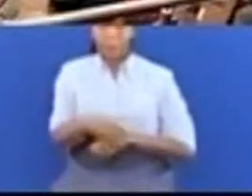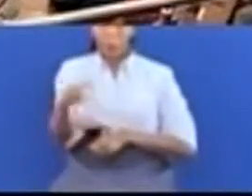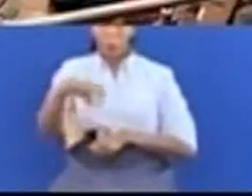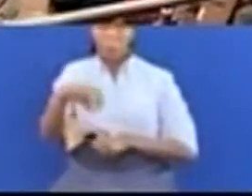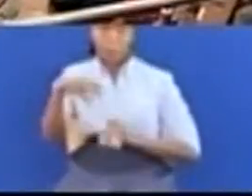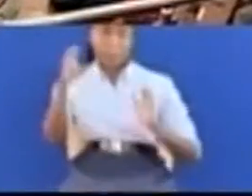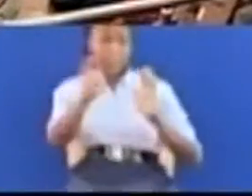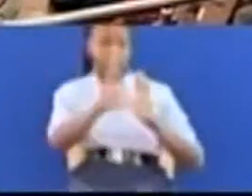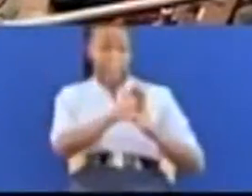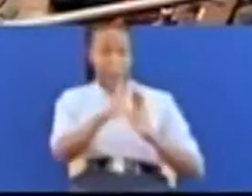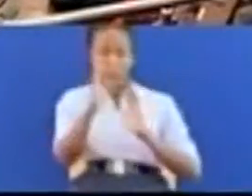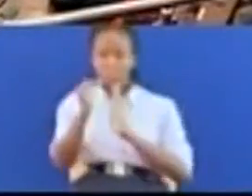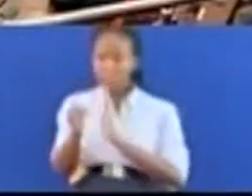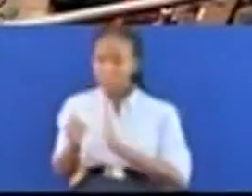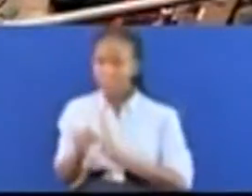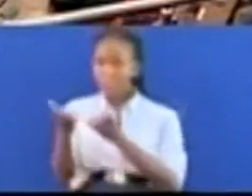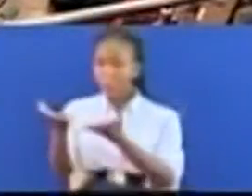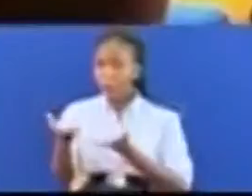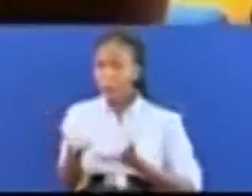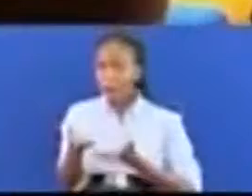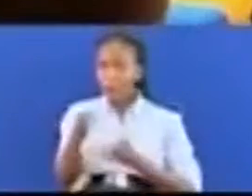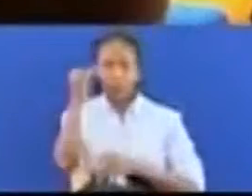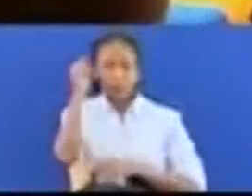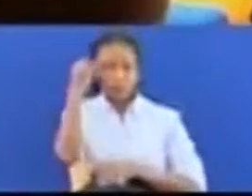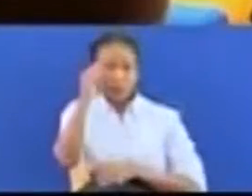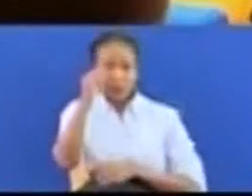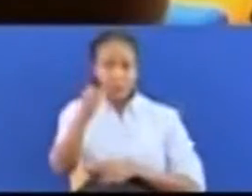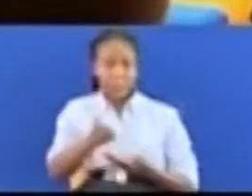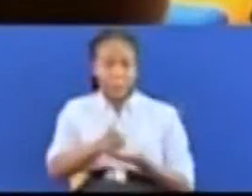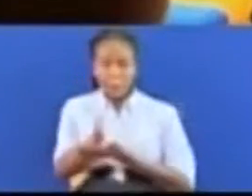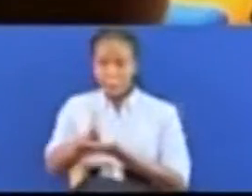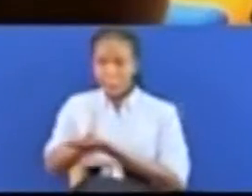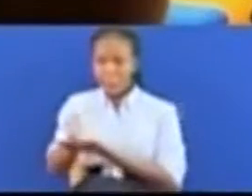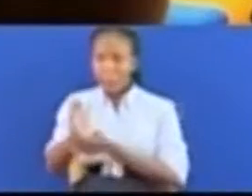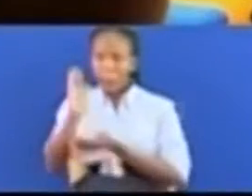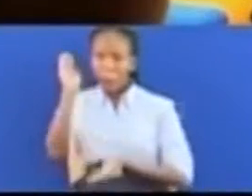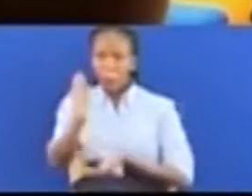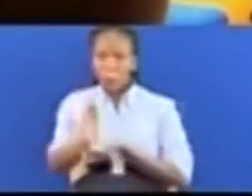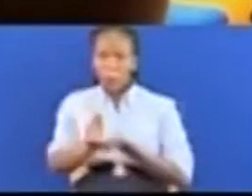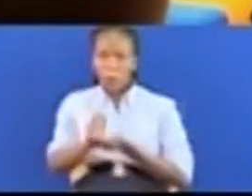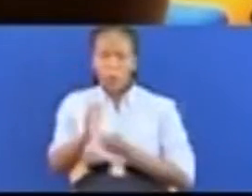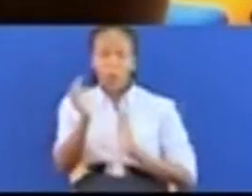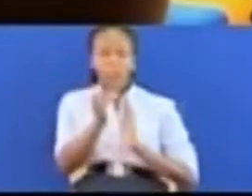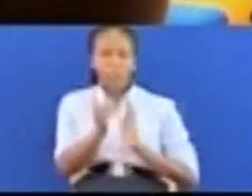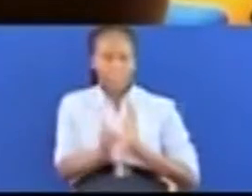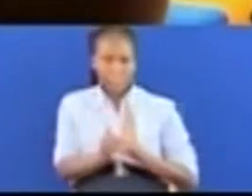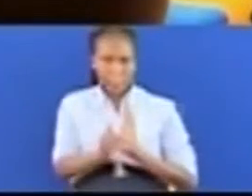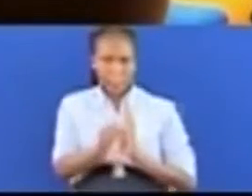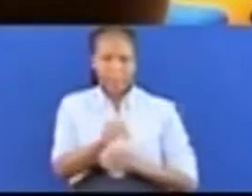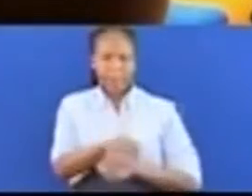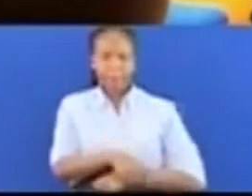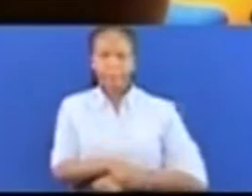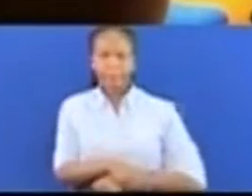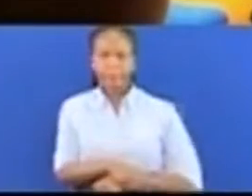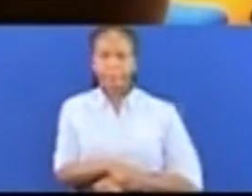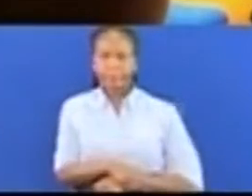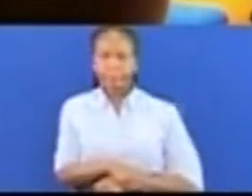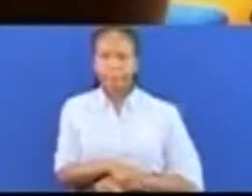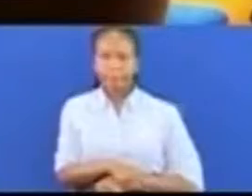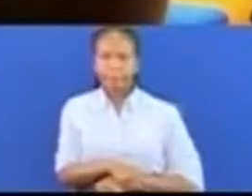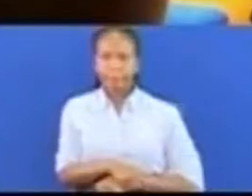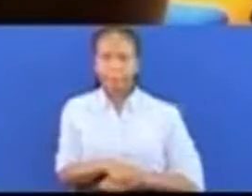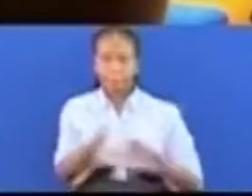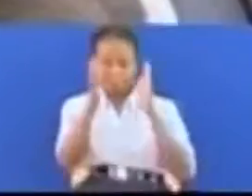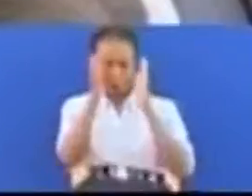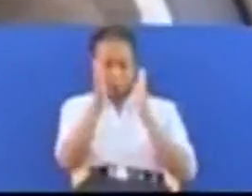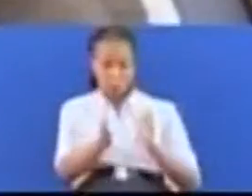anat Taka kupa Huo usuri a angalia sher Ile mapu yake MH eshima naibu spik tumpa